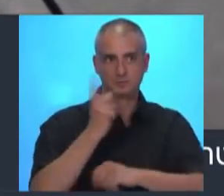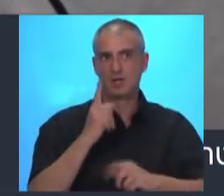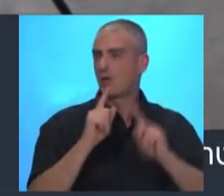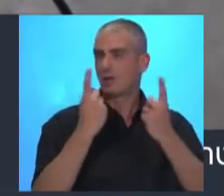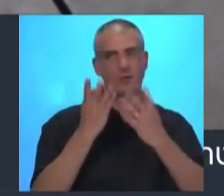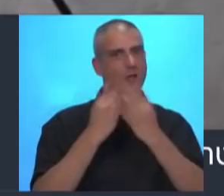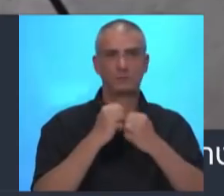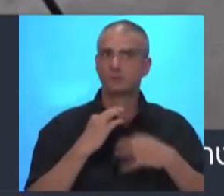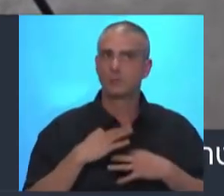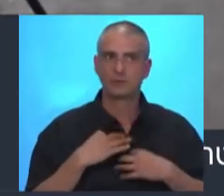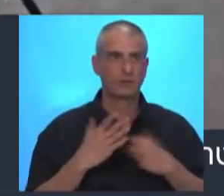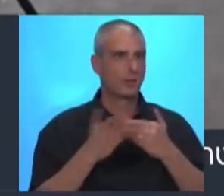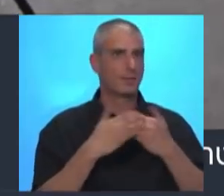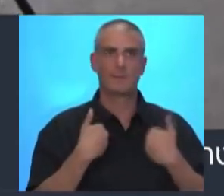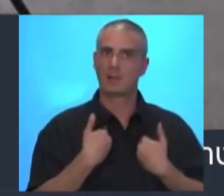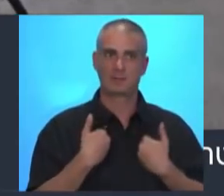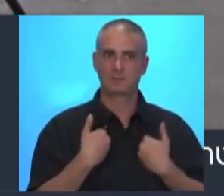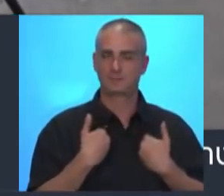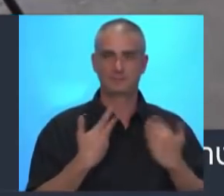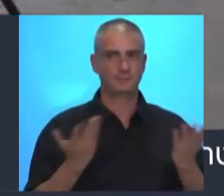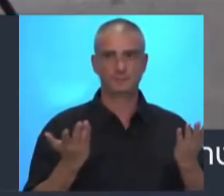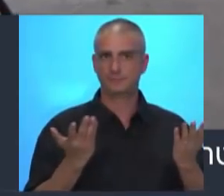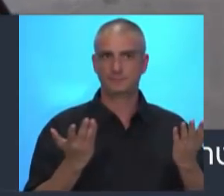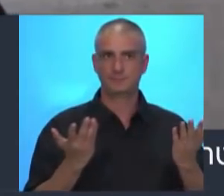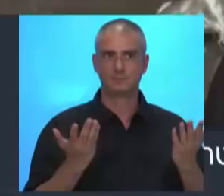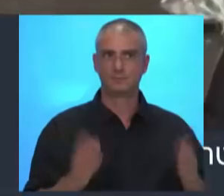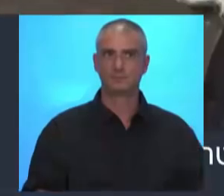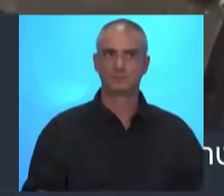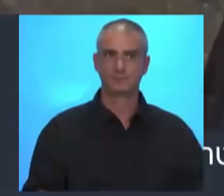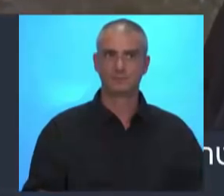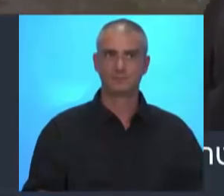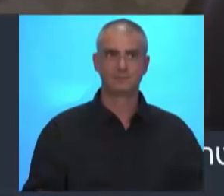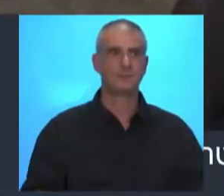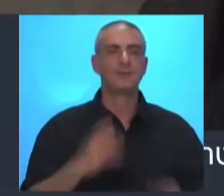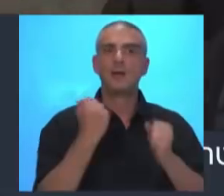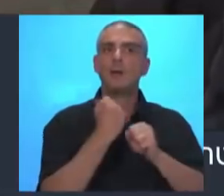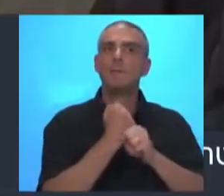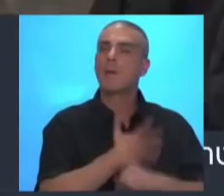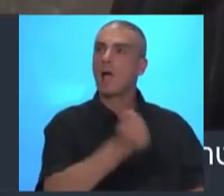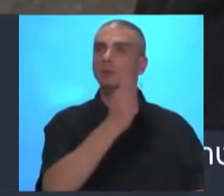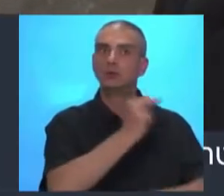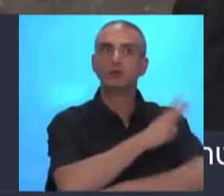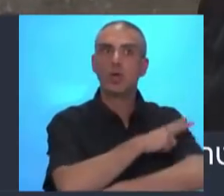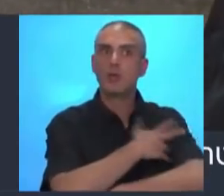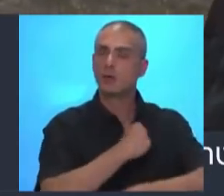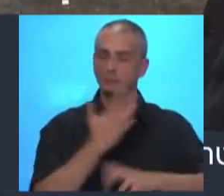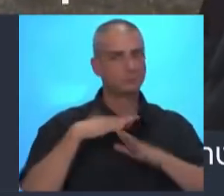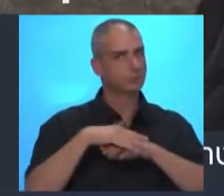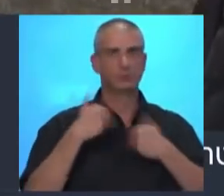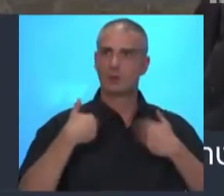je relate ce qui aurait pu arriver à ma famille, à mon mari. Je suis profondément touchée par l'acte de bravoure de